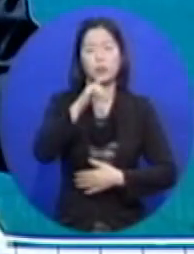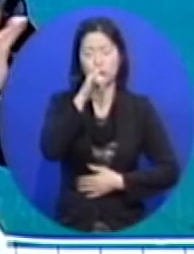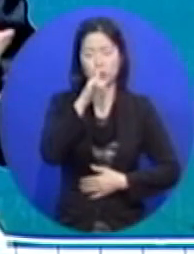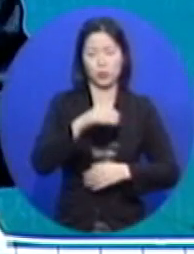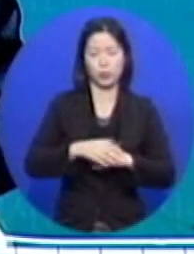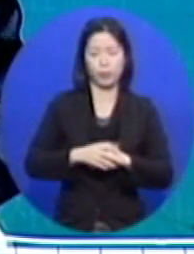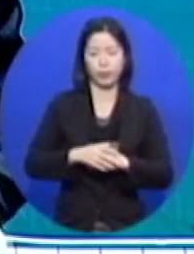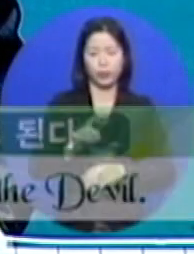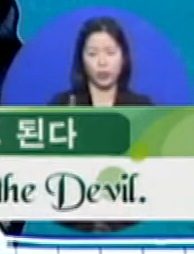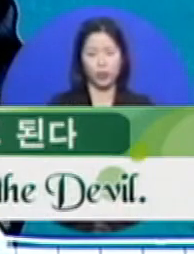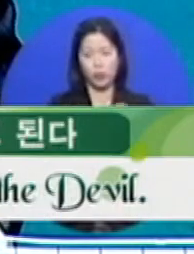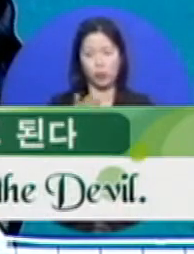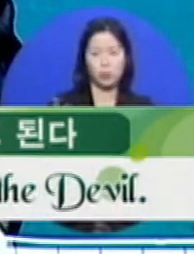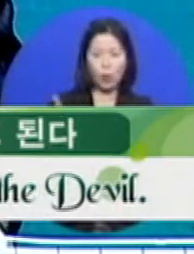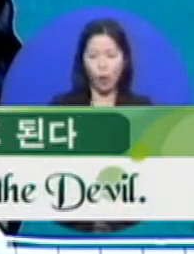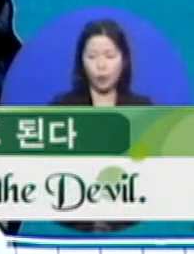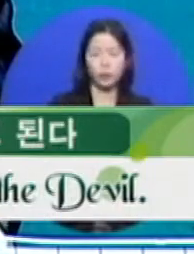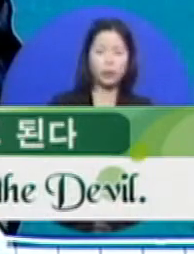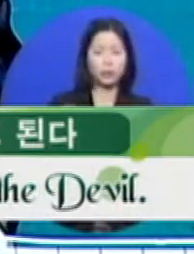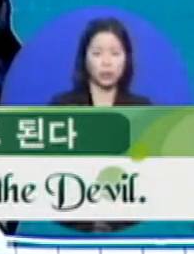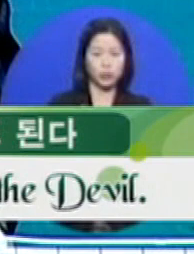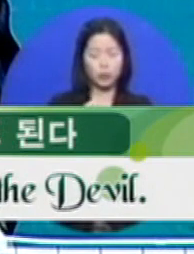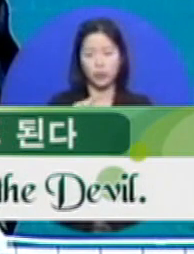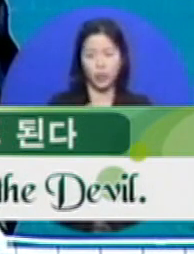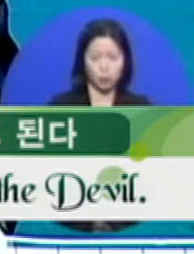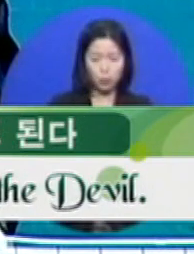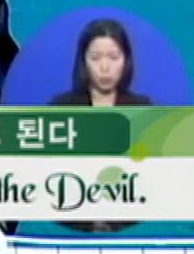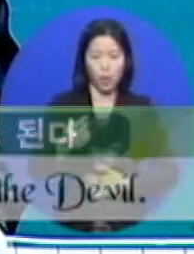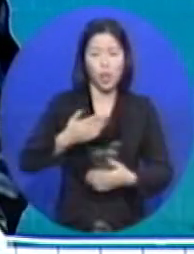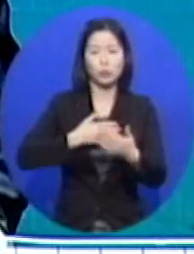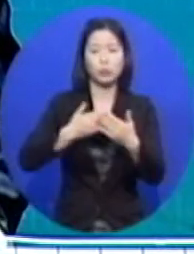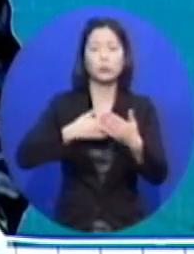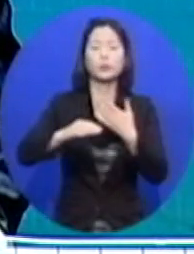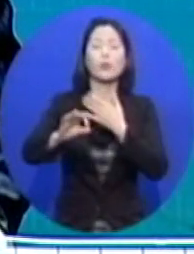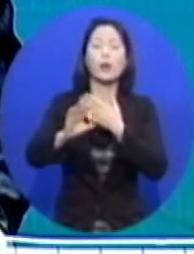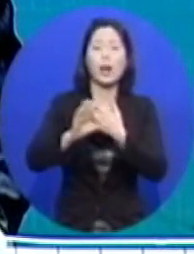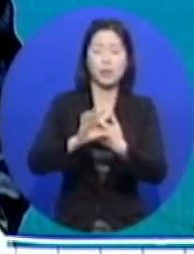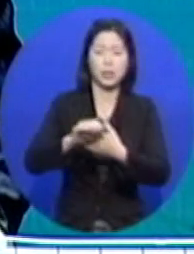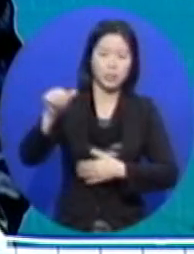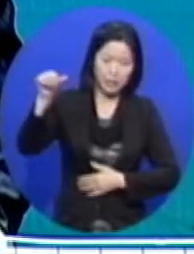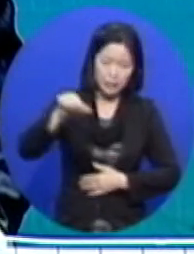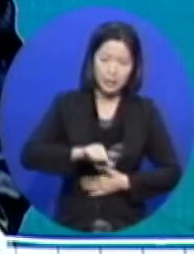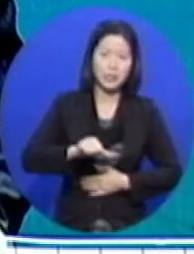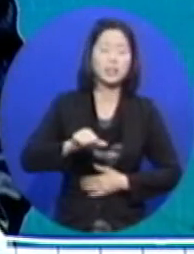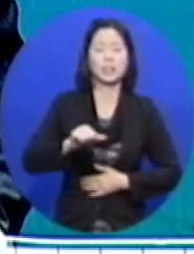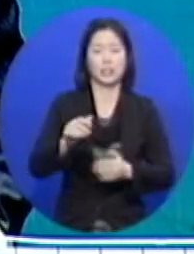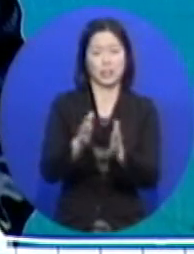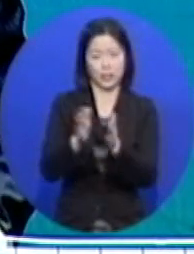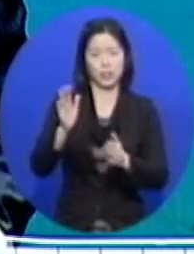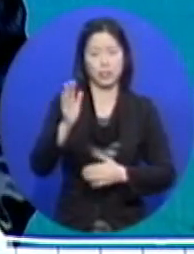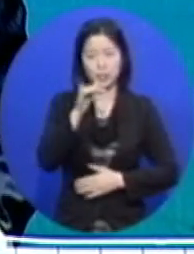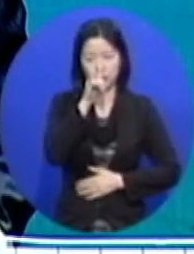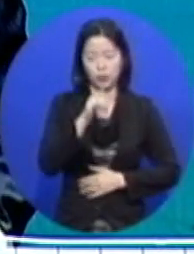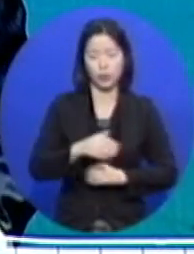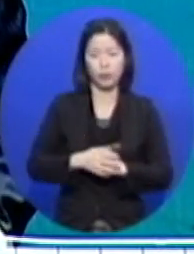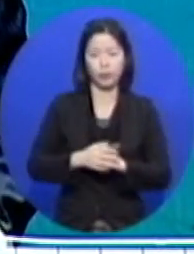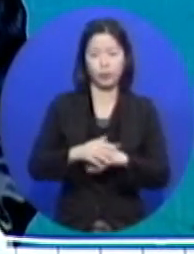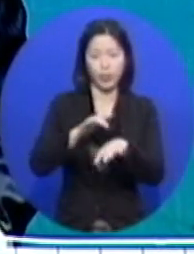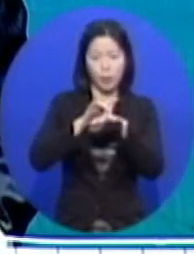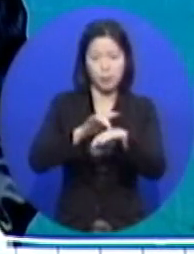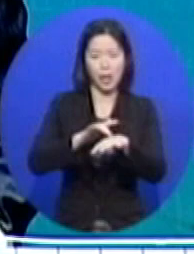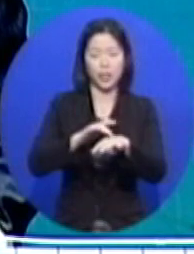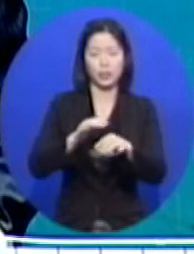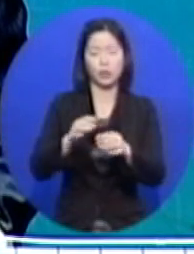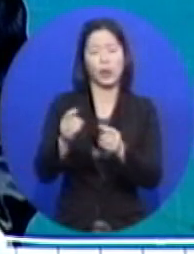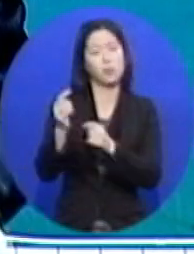어떤 전쟁도 두려워하면 증거입니다 즉 마귀와의 영적 전쟁 도